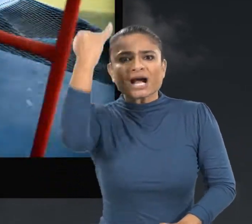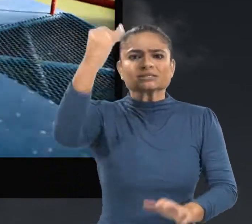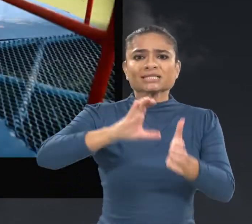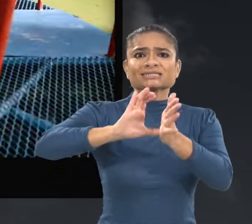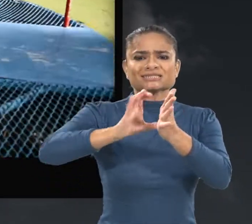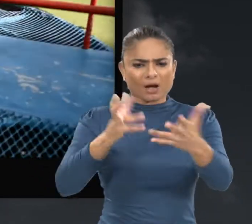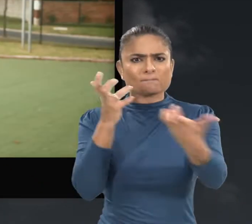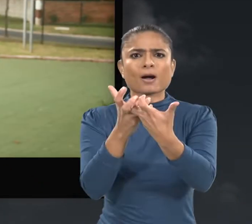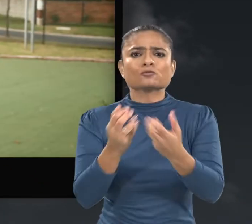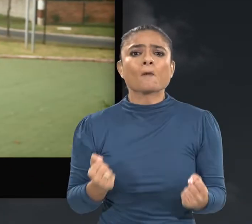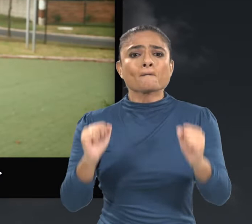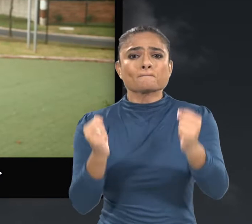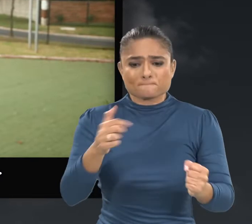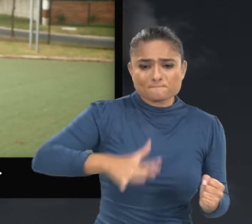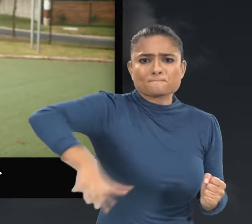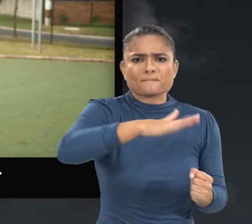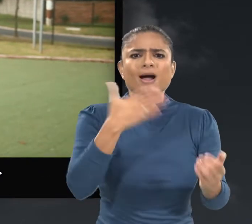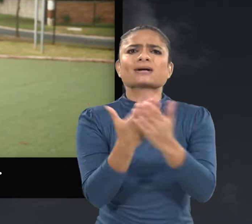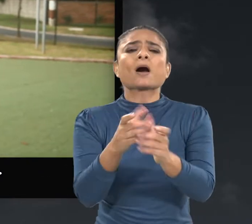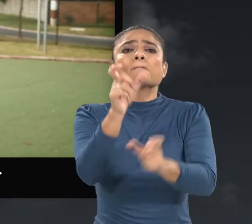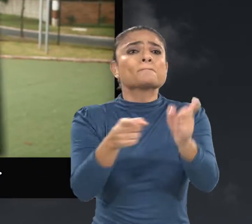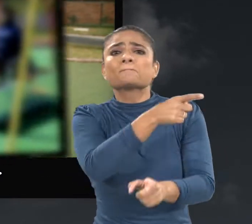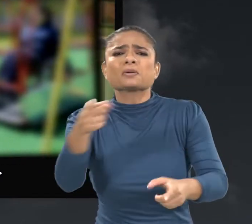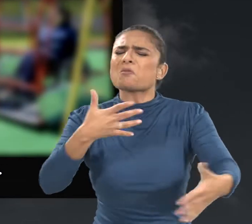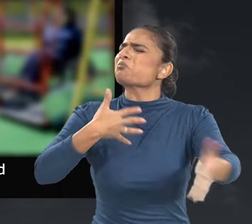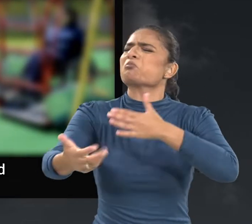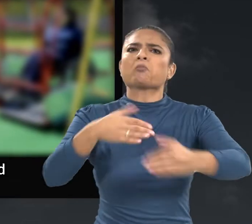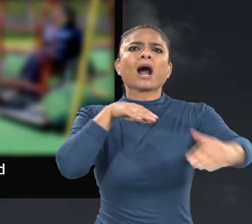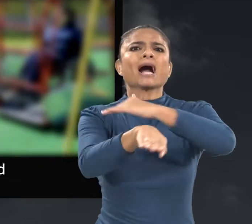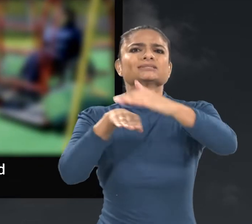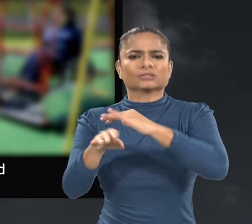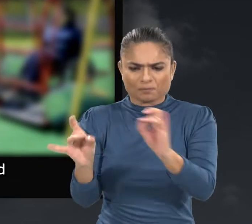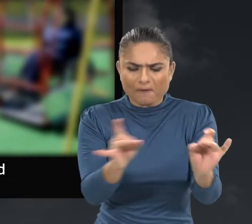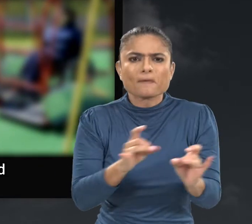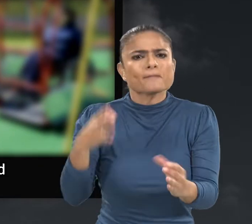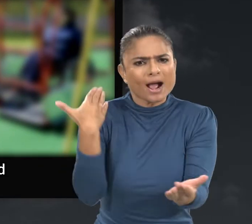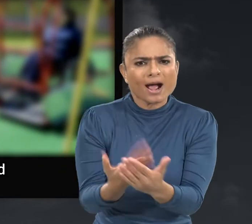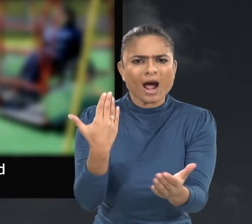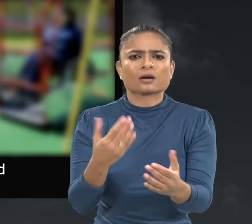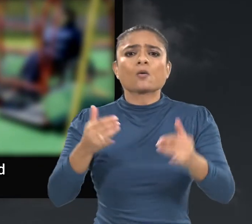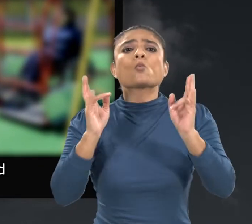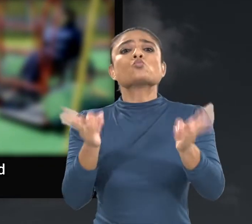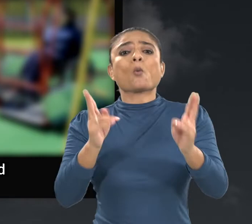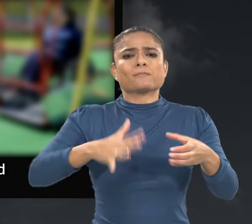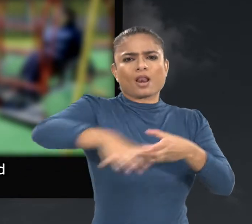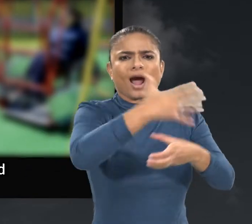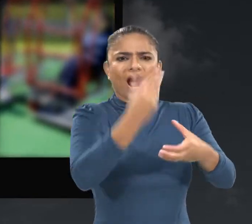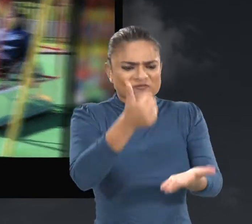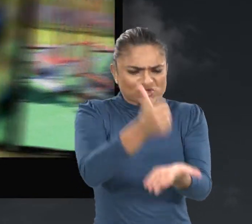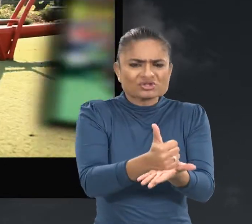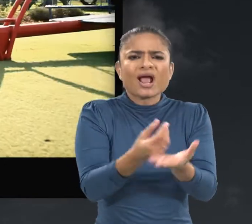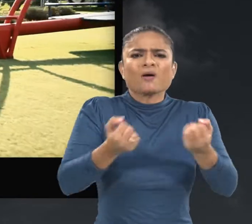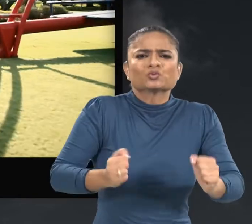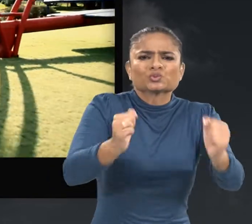park skep vir hierdie kinders wat almal die park kan gebruik? Gewone speelpark. Word daai kinders uitgesluit?